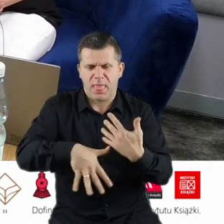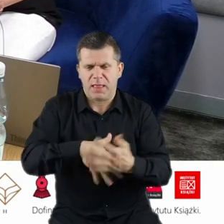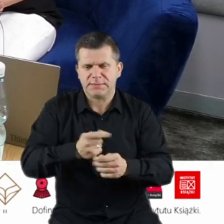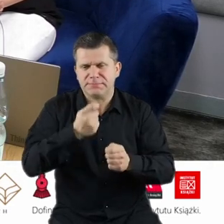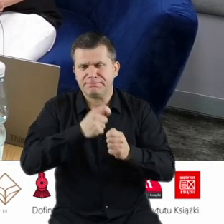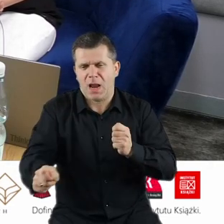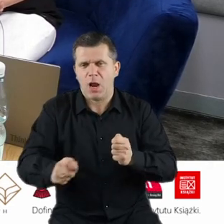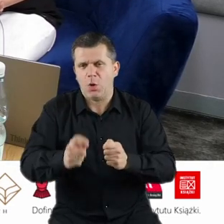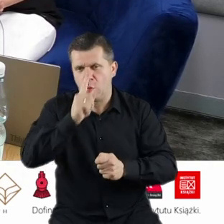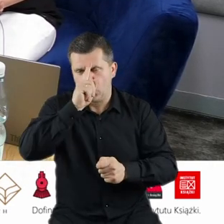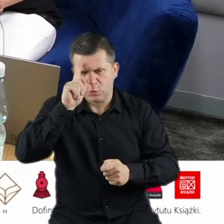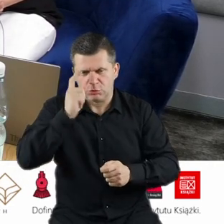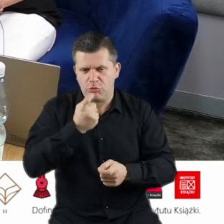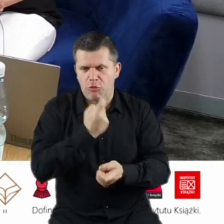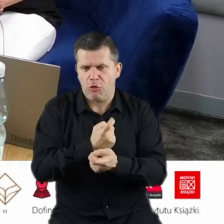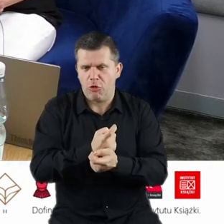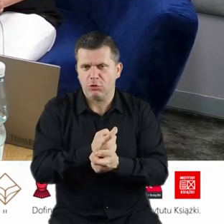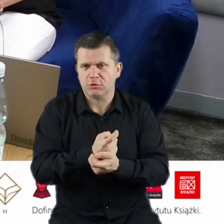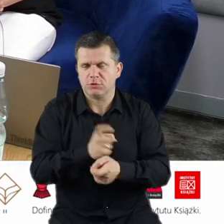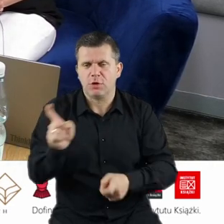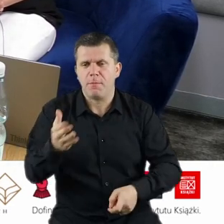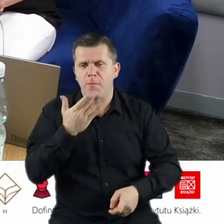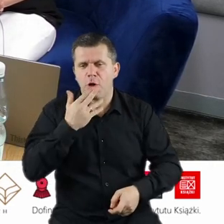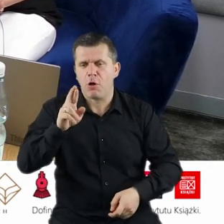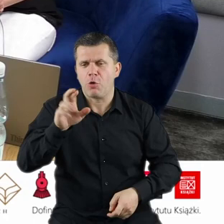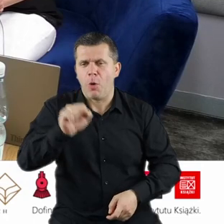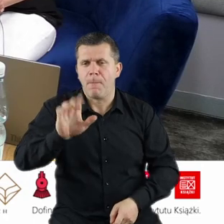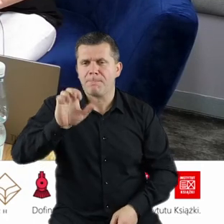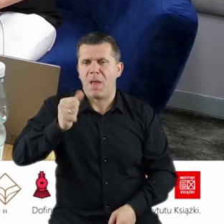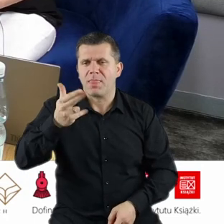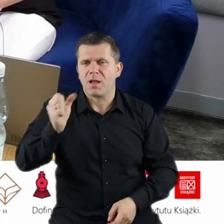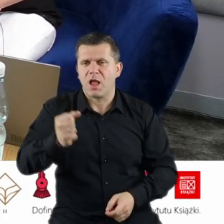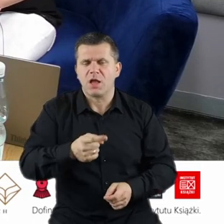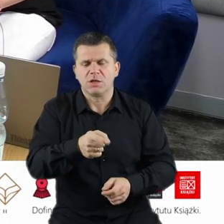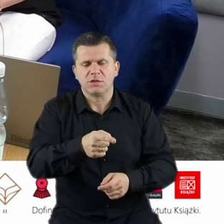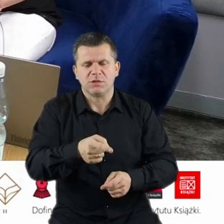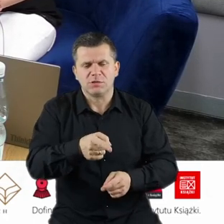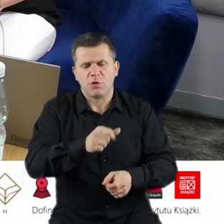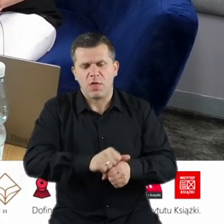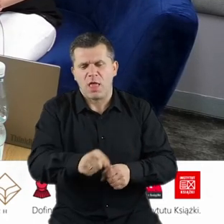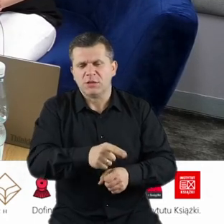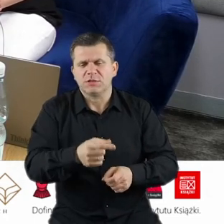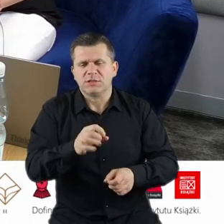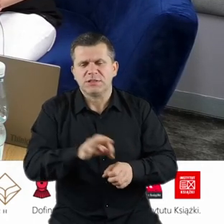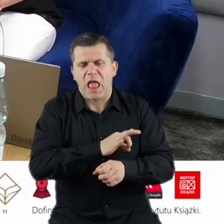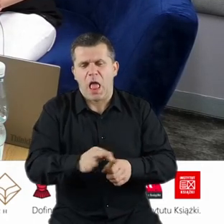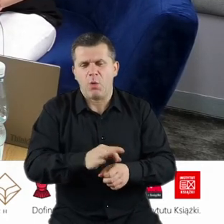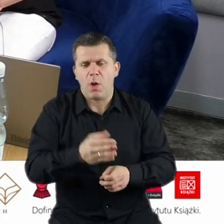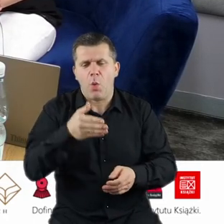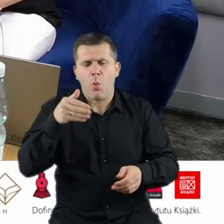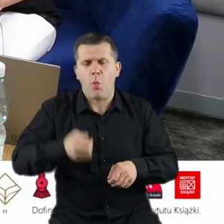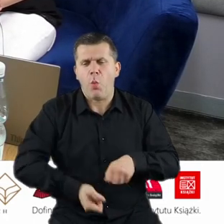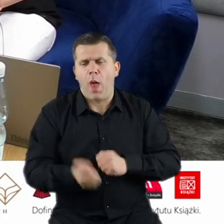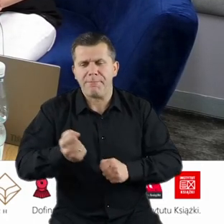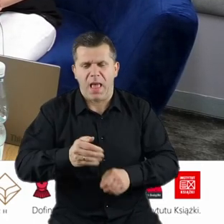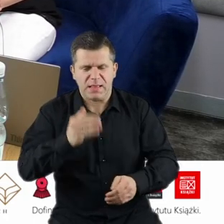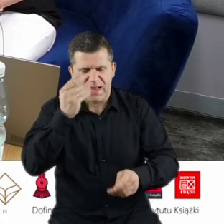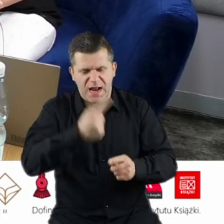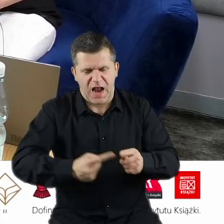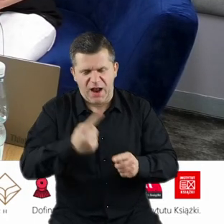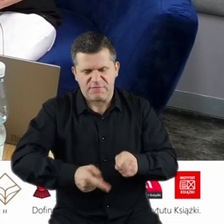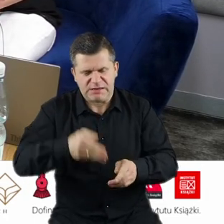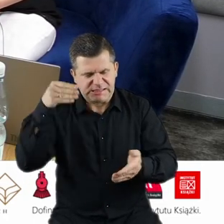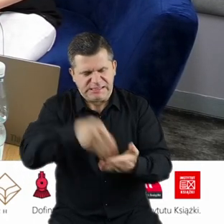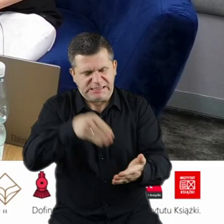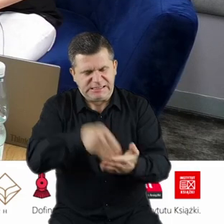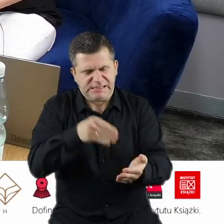wymieszany z przepalonymi ludzkimi kośćmi. Używano określenia rąbanka, co oznaczało zwłoki pocięte łopatą. Czy ten język był